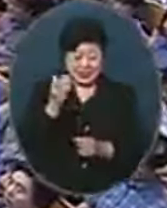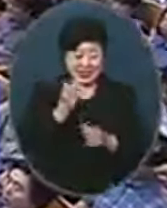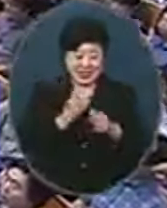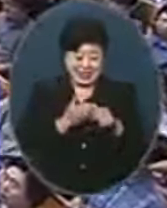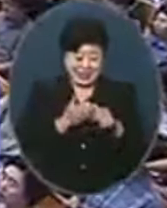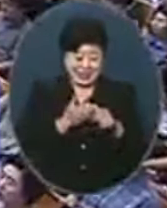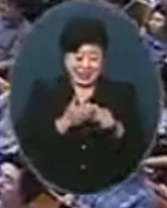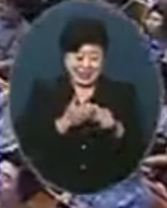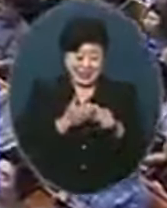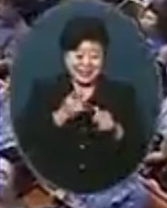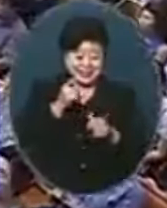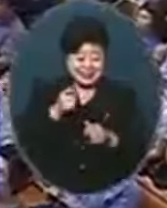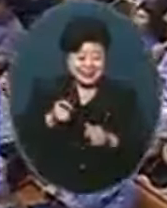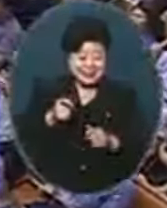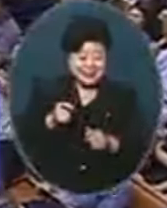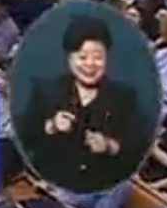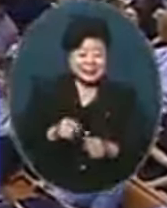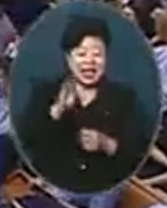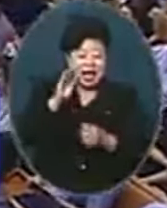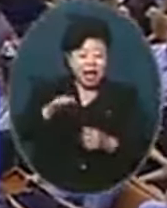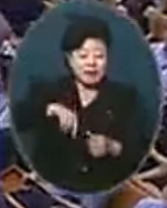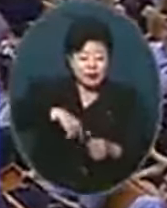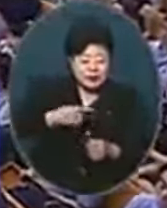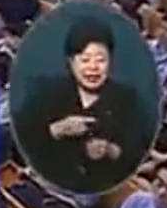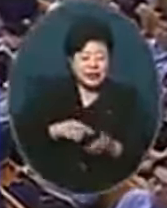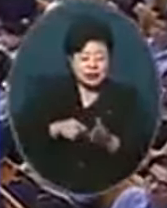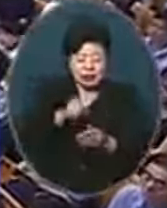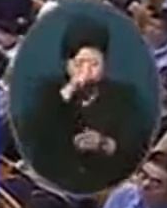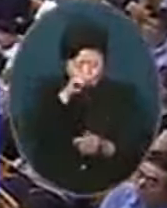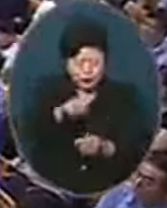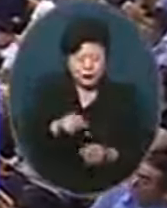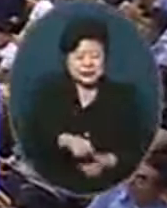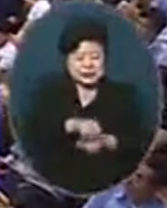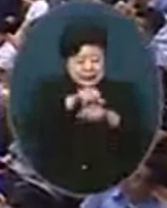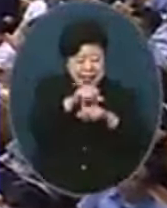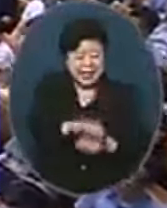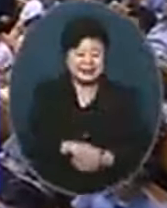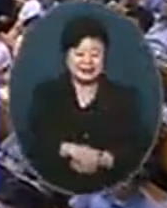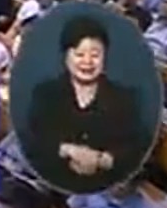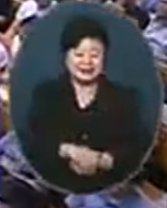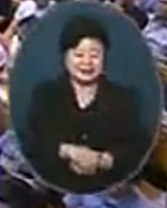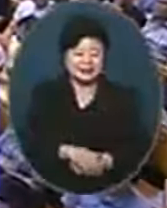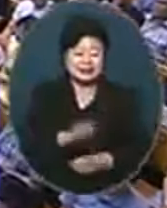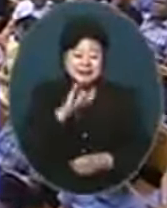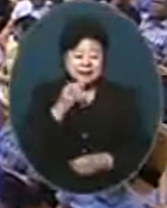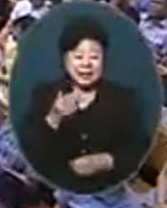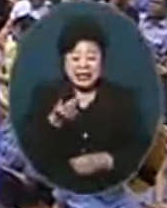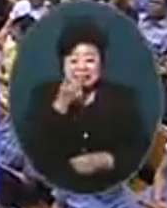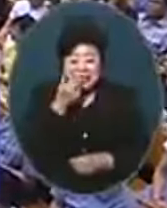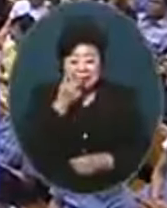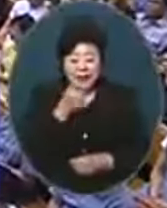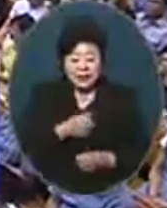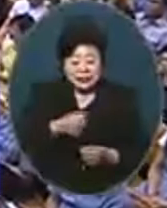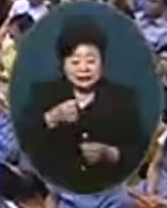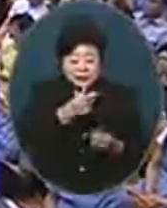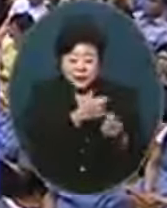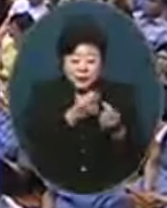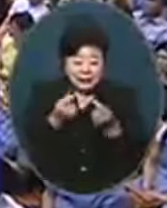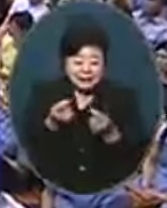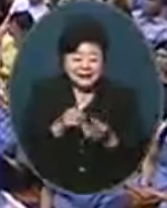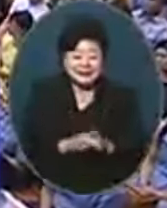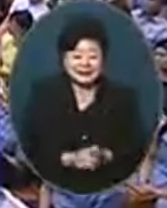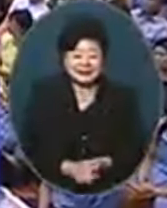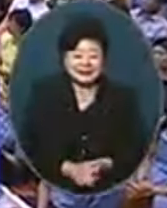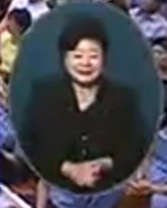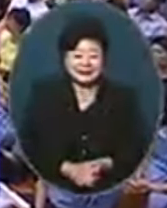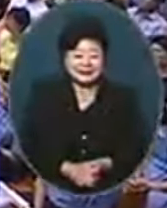하라. 이것이 장래 자기를 위하여 좋은 틀을 쌓아 참된 생명을 취하게 하는